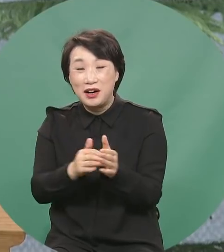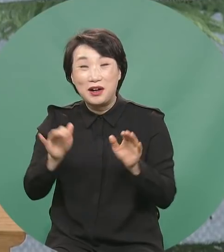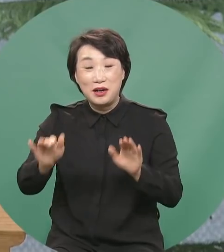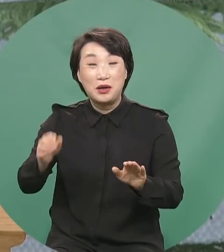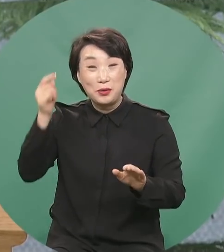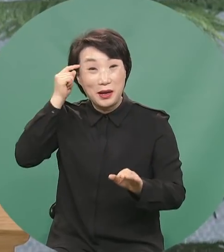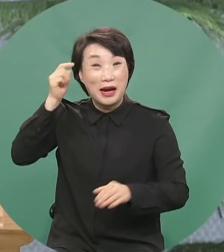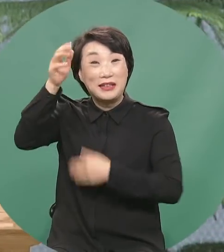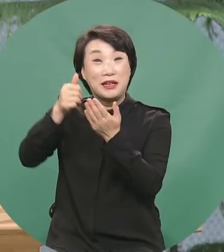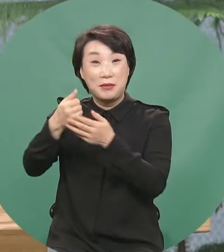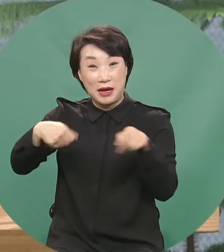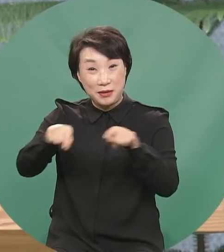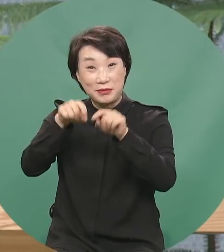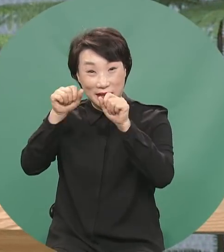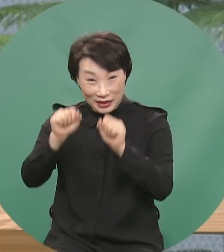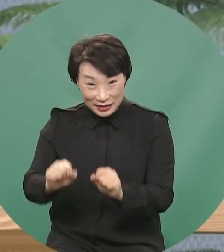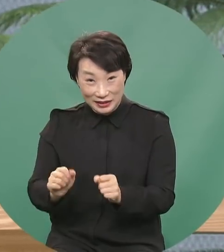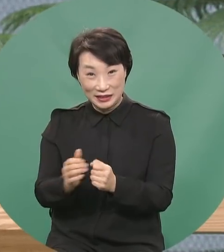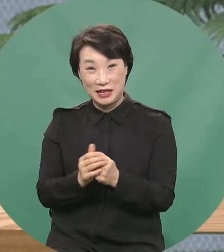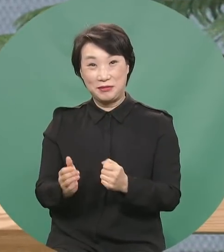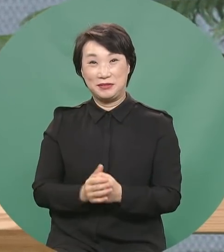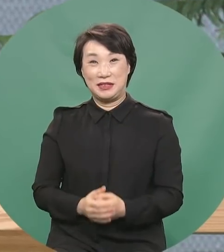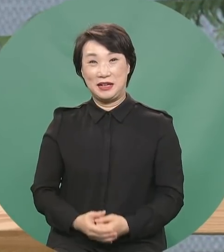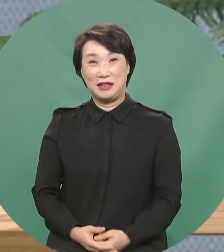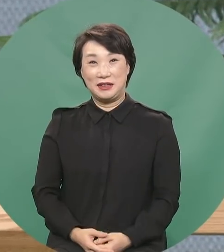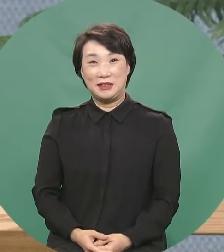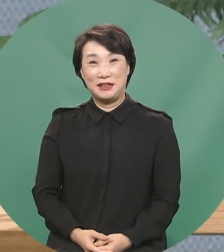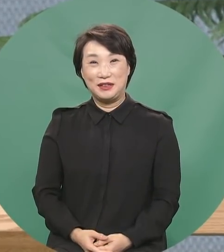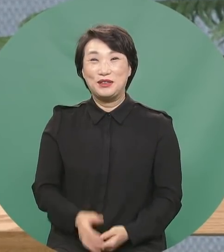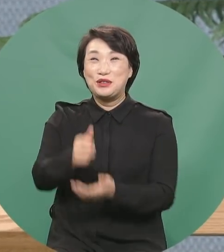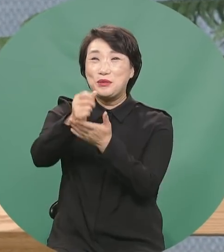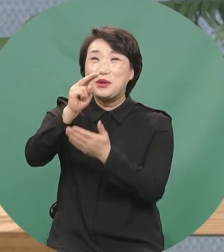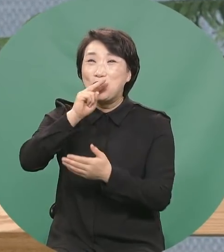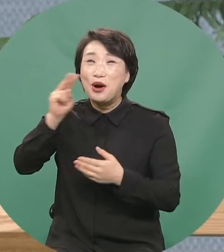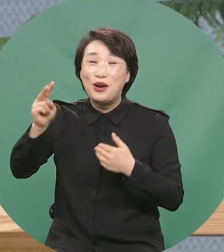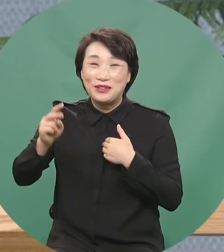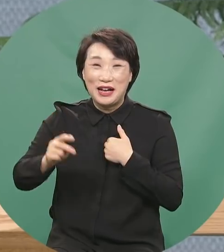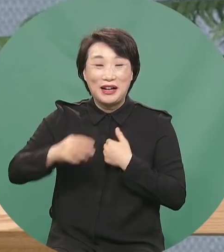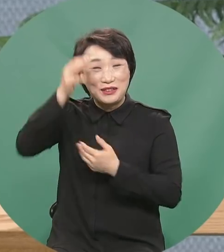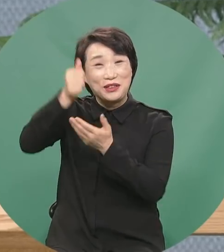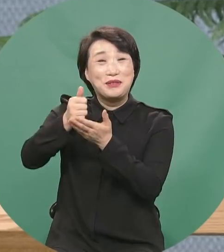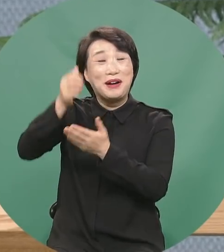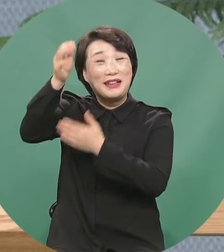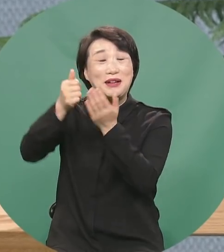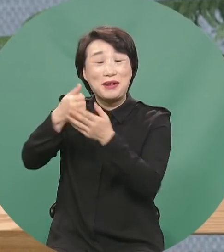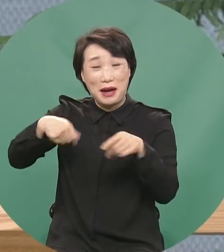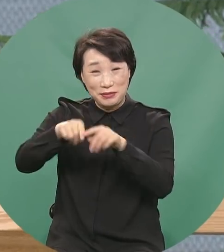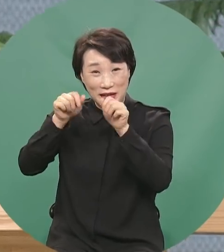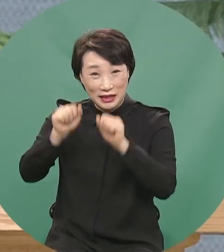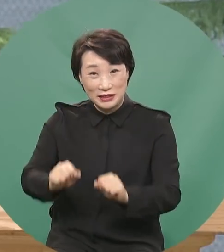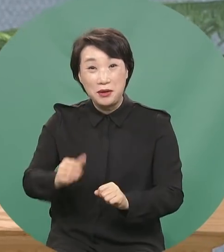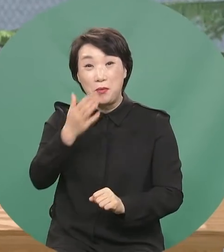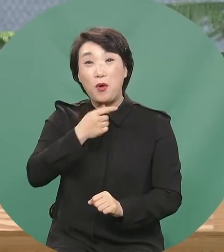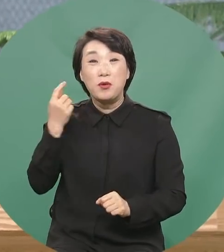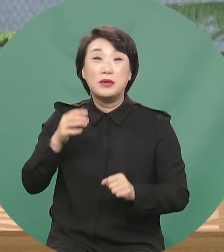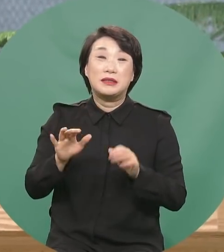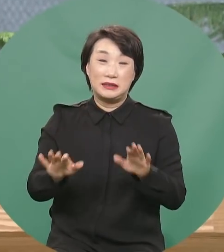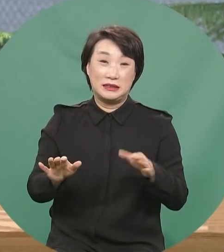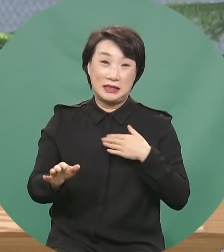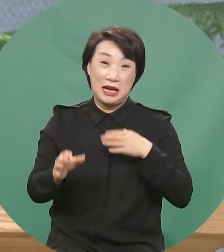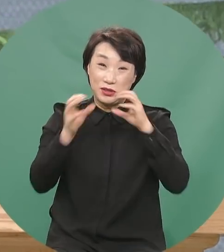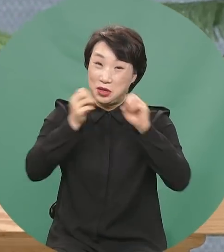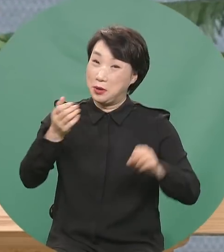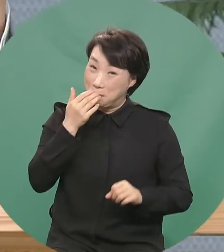하나님이 함께 계심이니라. 주여 내게도 성령 하나님이 함께 계시면 이 복음을 남에게 줄 수